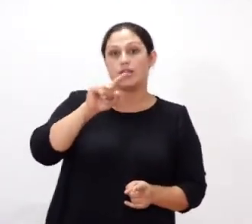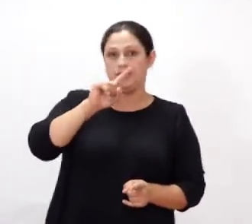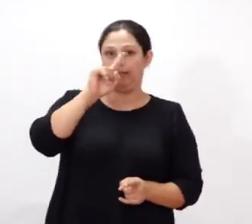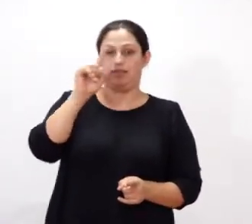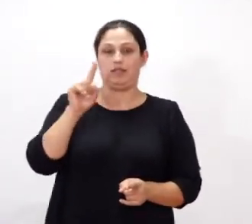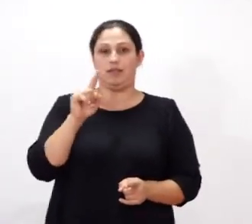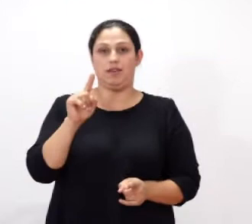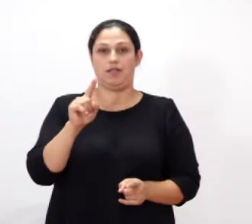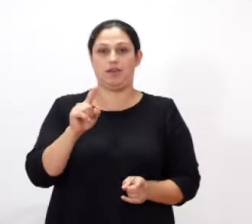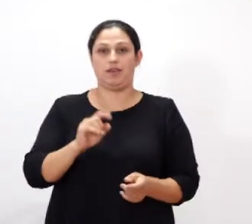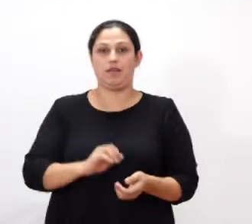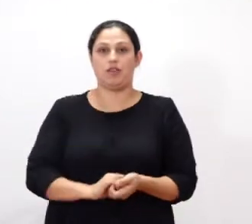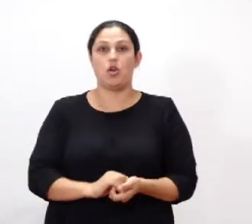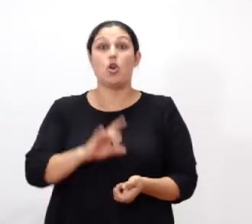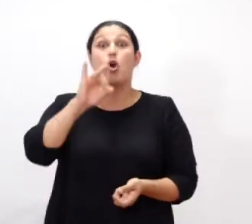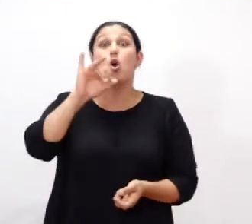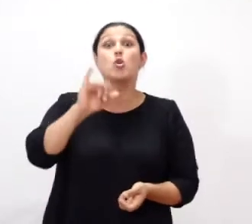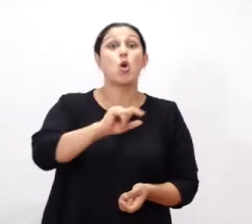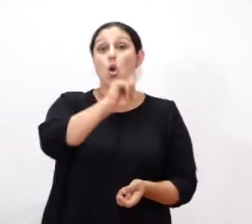ز